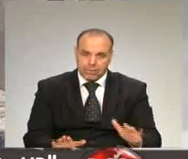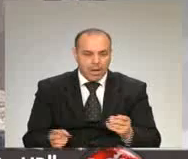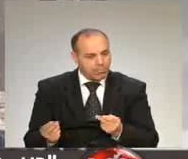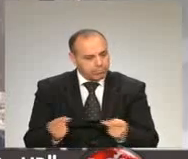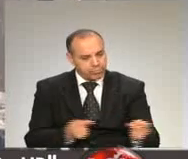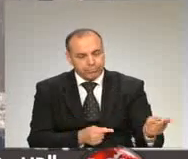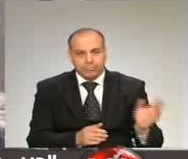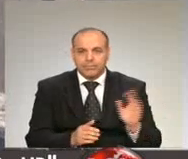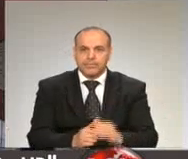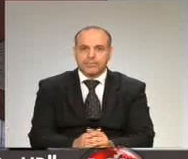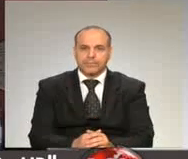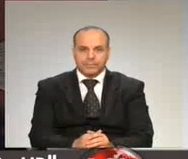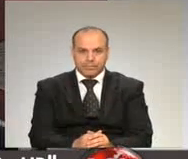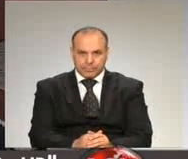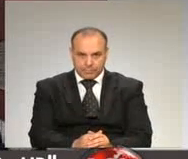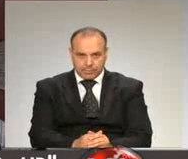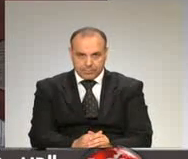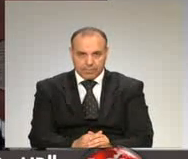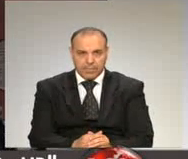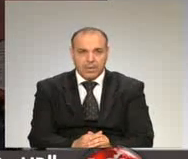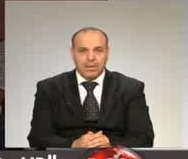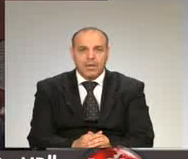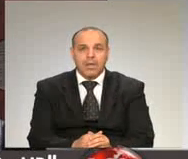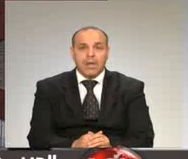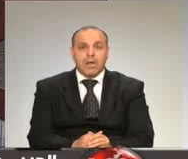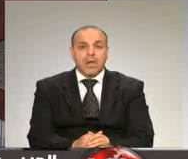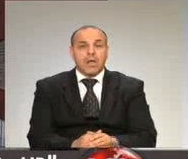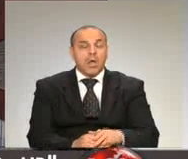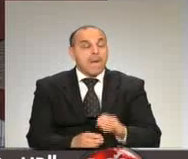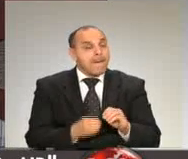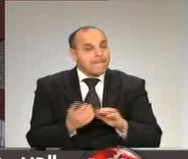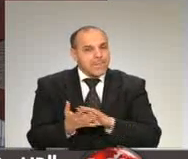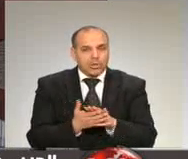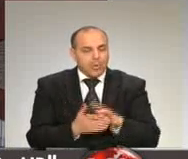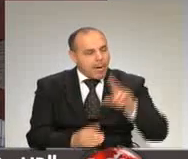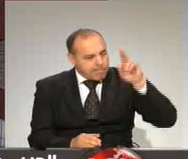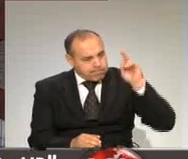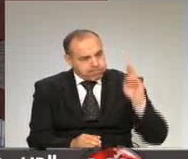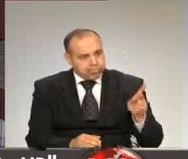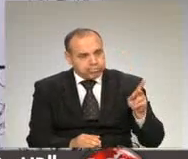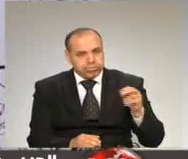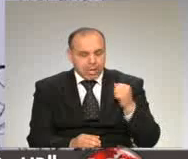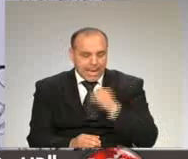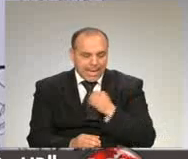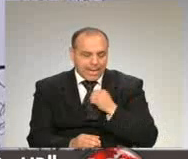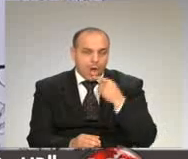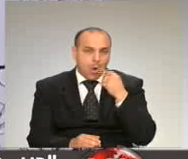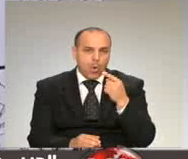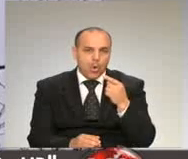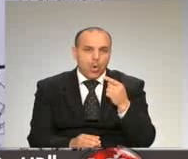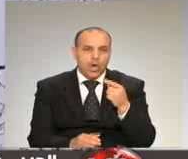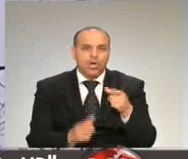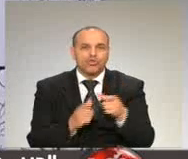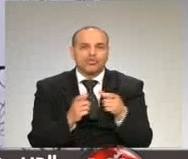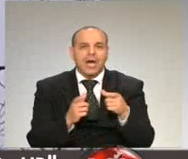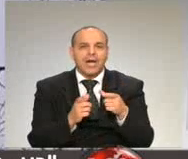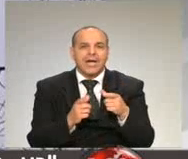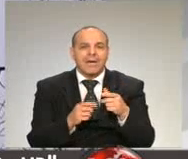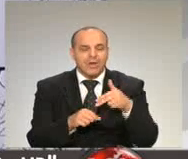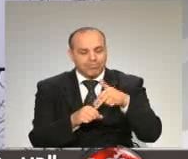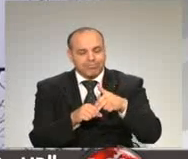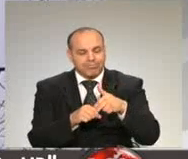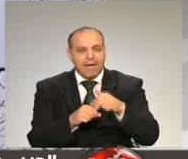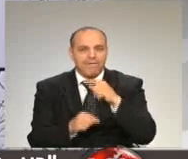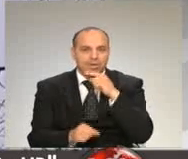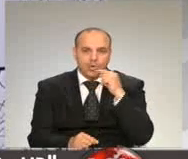من ذلك. وفي ردها على حزمة العقوبات الجديدة التي فرضتها كندا على أكبر شركة منتجة للنفط في